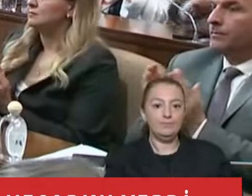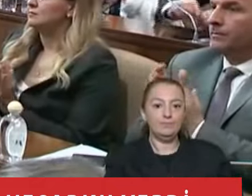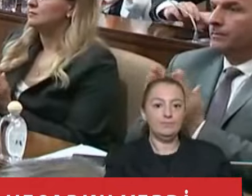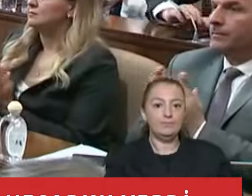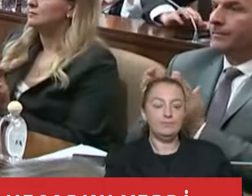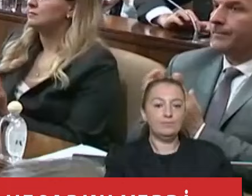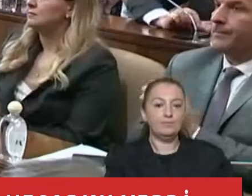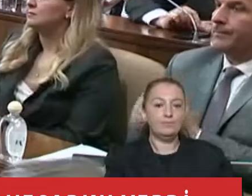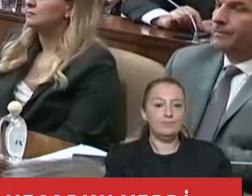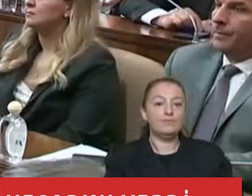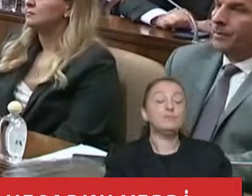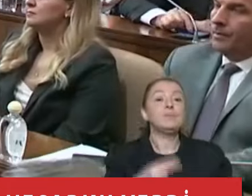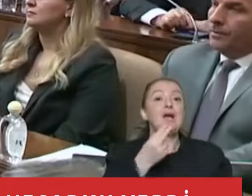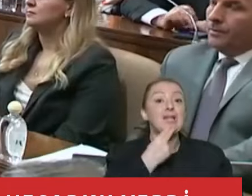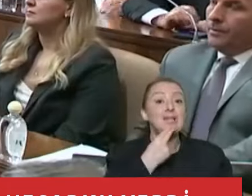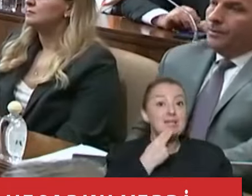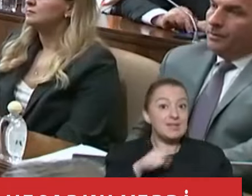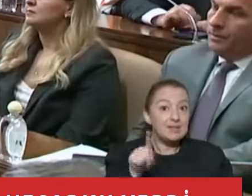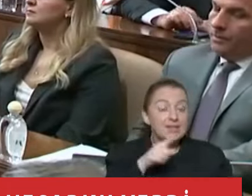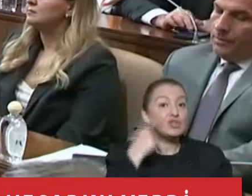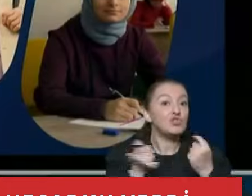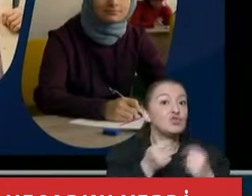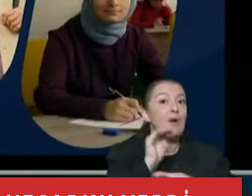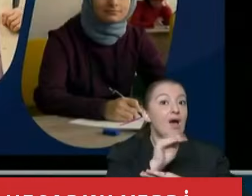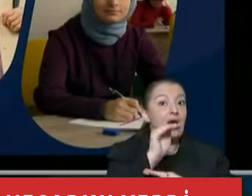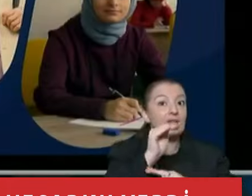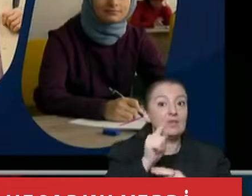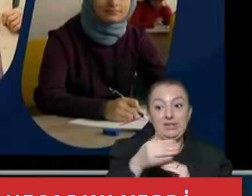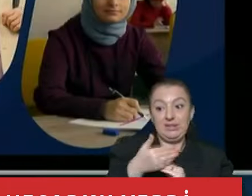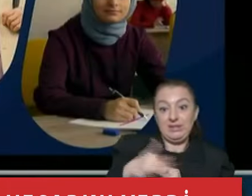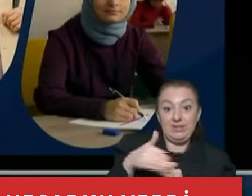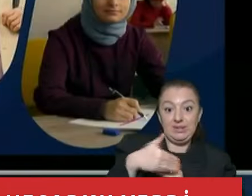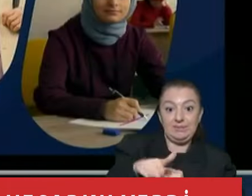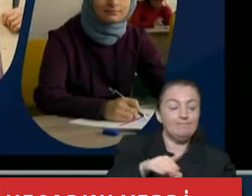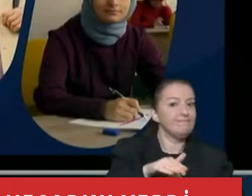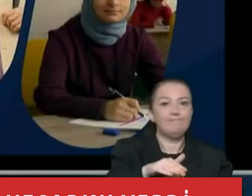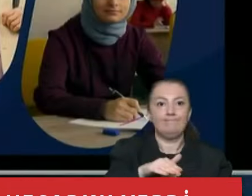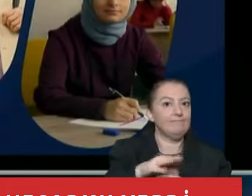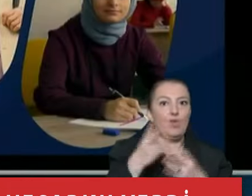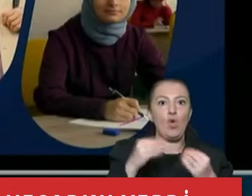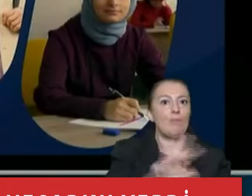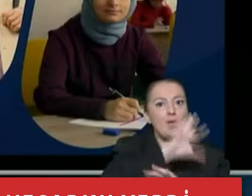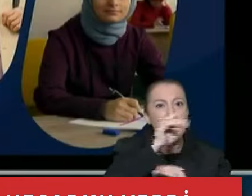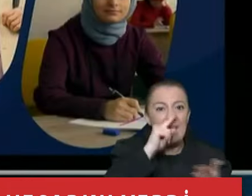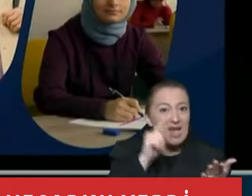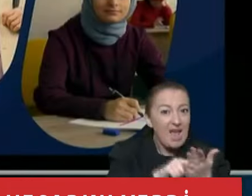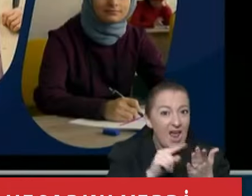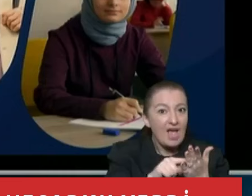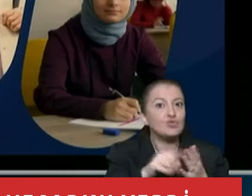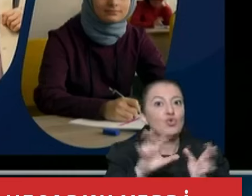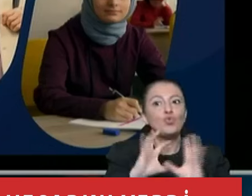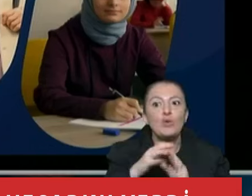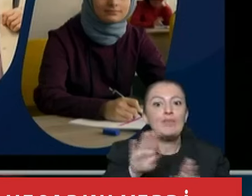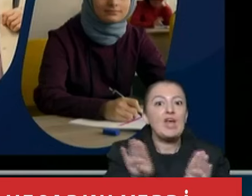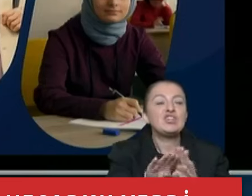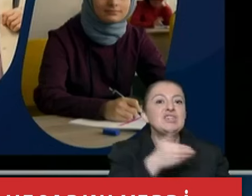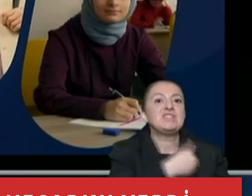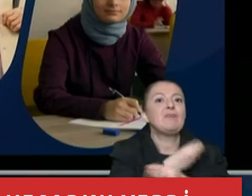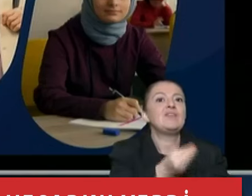edeceğiz kadınların çalışma hayatından dışlanmasına gruplarına eşit hizmet verilmemesini siyasi